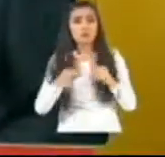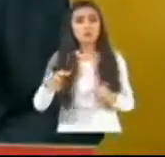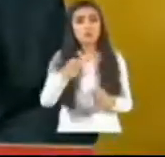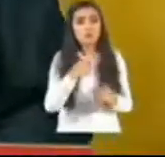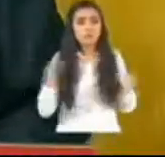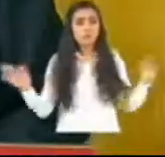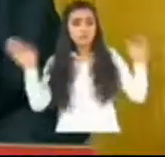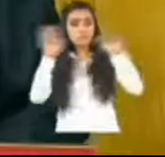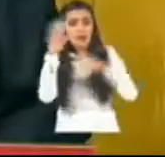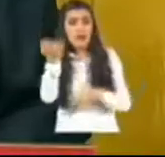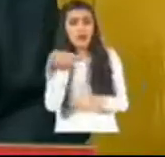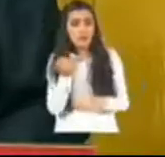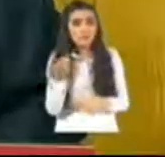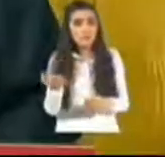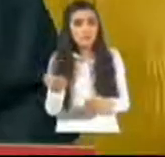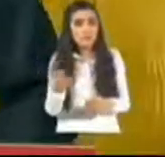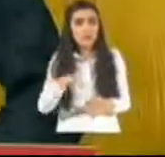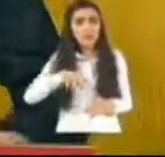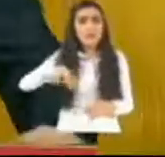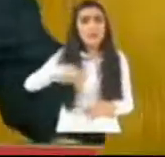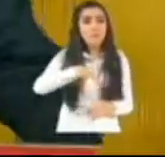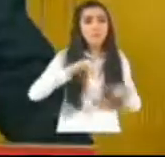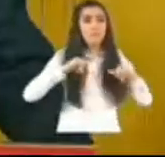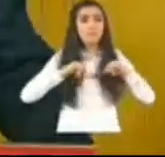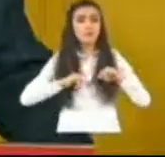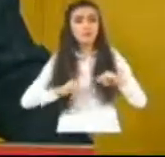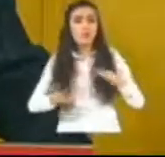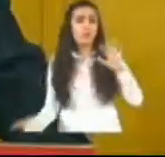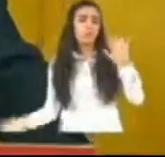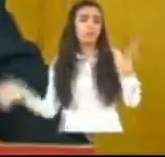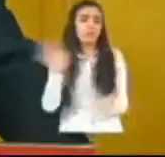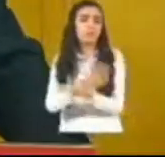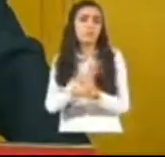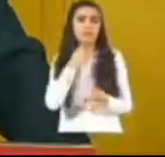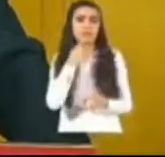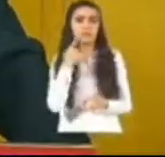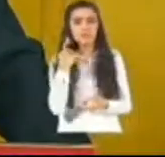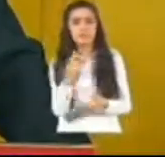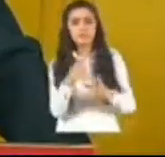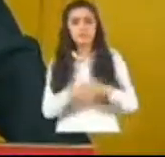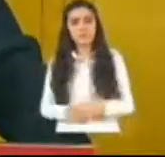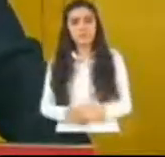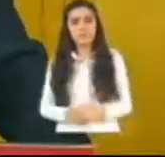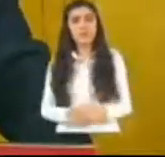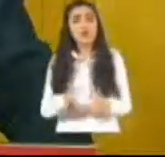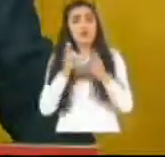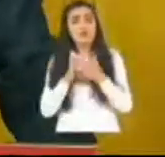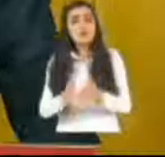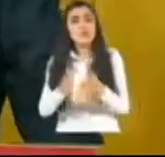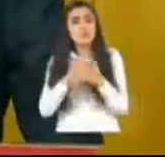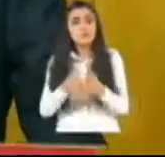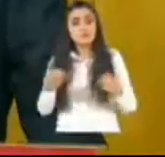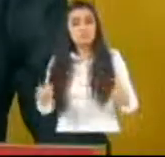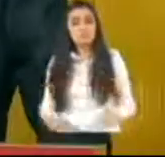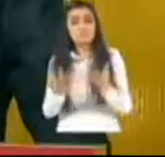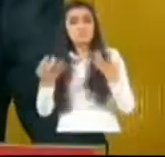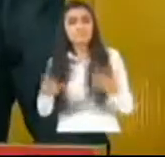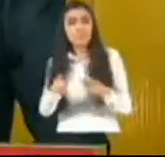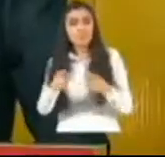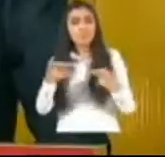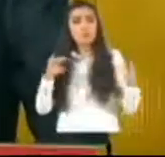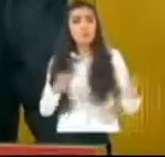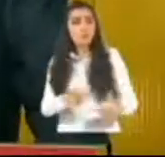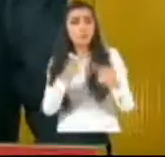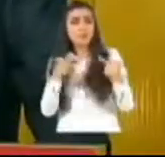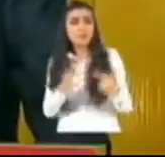tesir altına almış, bölgesel huzuru allak bullak etmiştir. Devamlı körüklenen vekalet